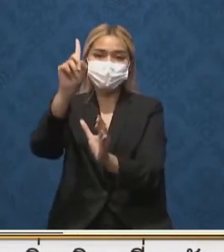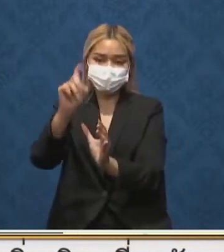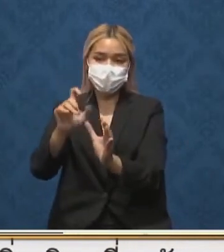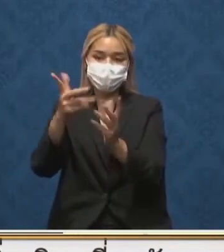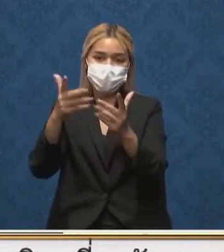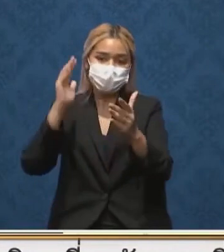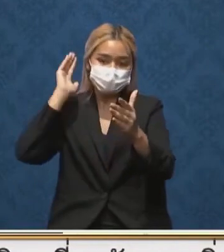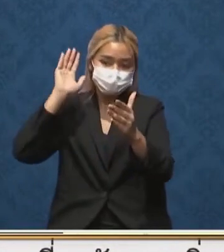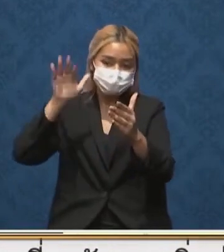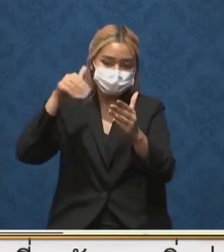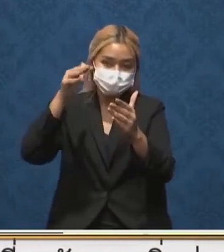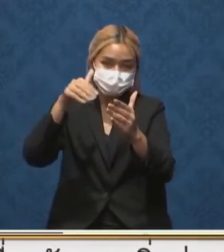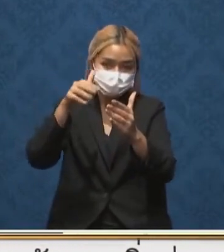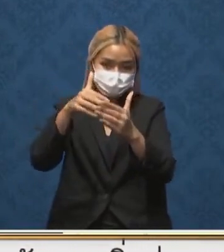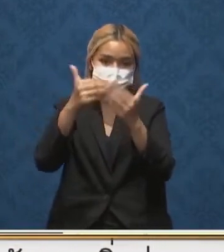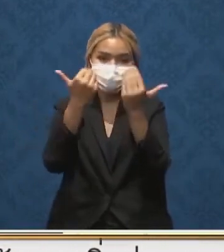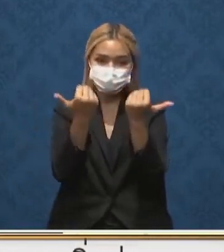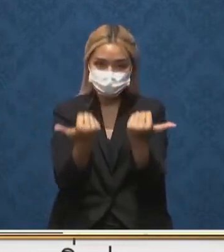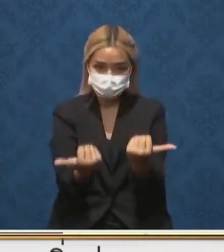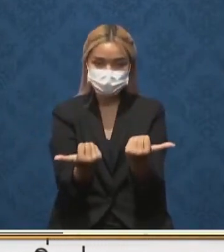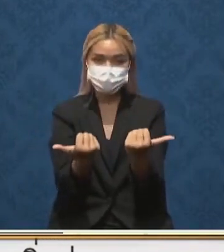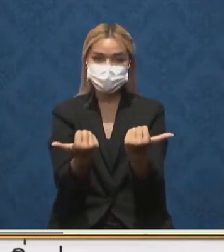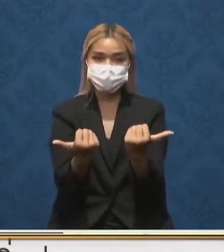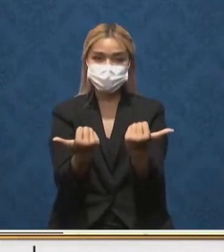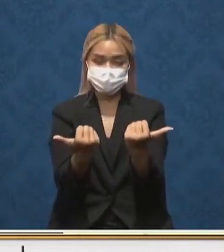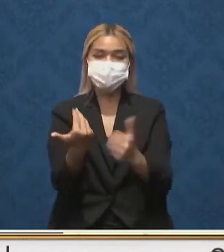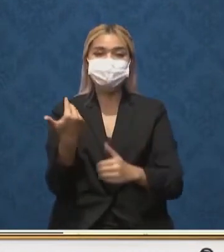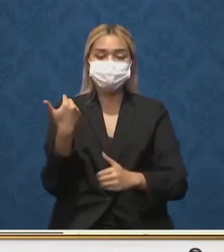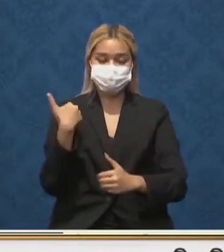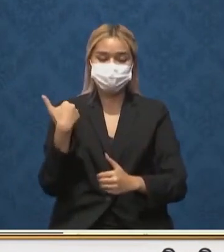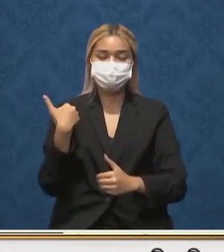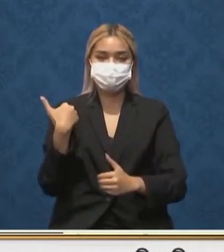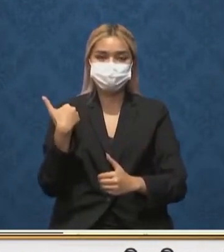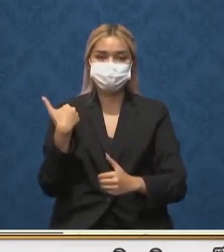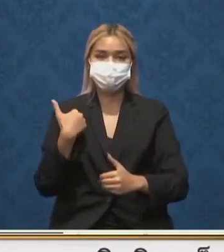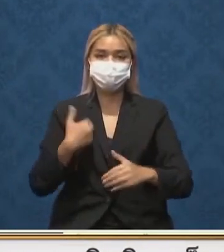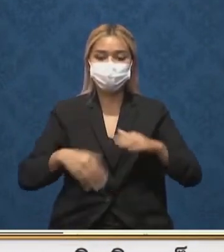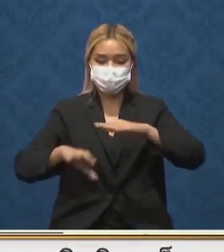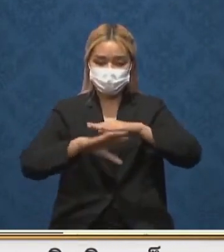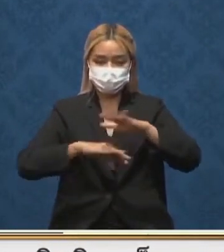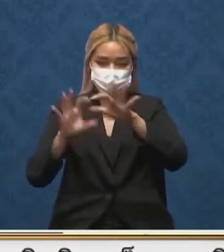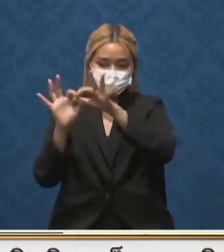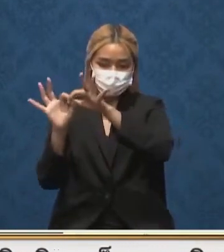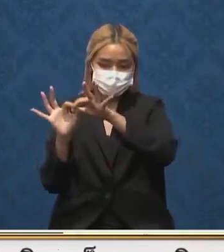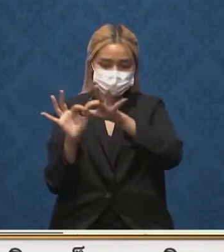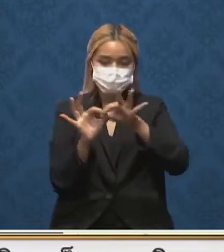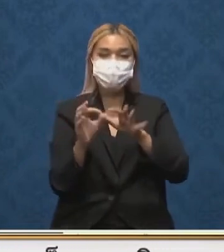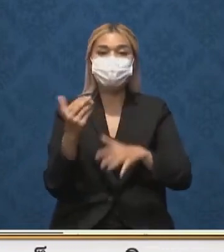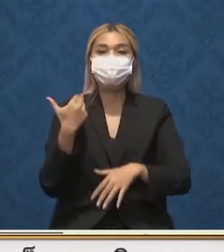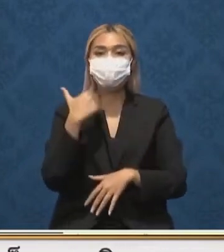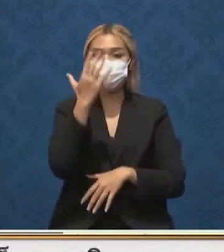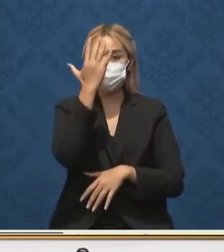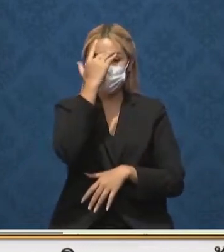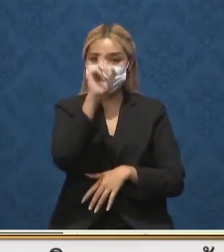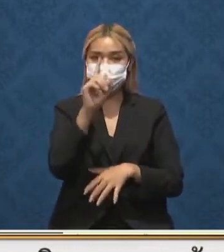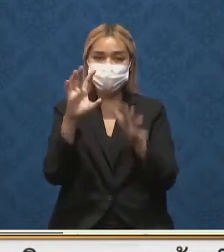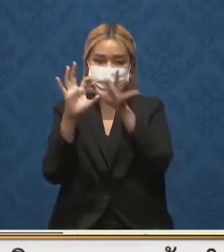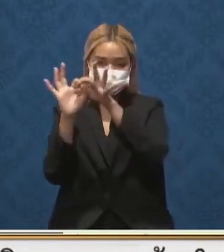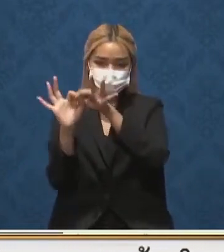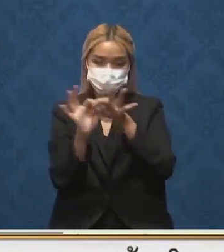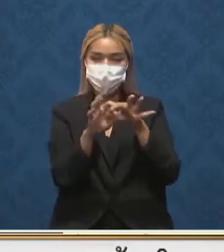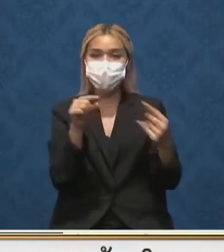ณัฐภัสและคุณชนิดาซึ่งคงต้องเอ่ยนามเพราะว่าเกี่ยวข้องกับข้อที่ท่านถามโดย